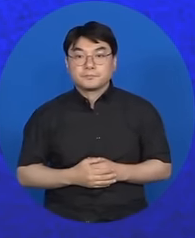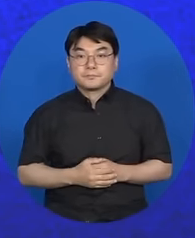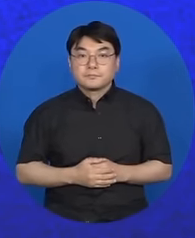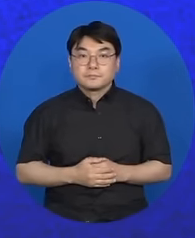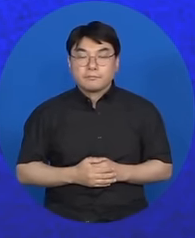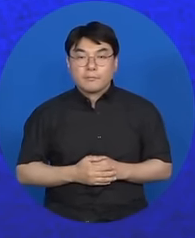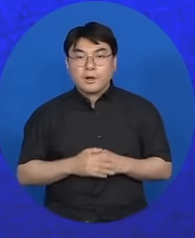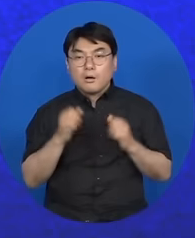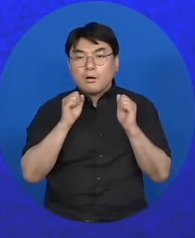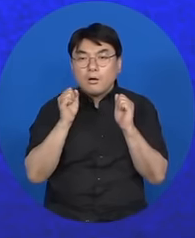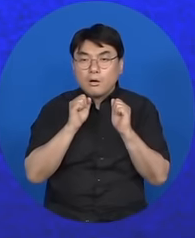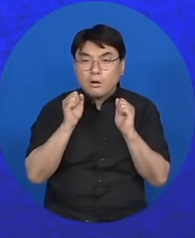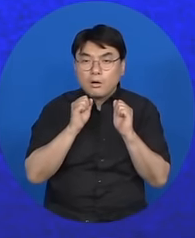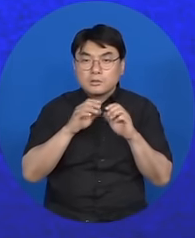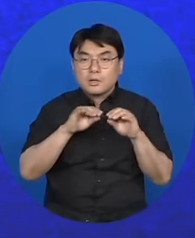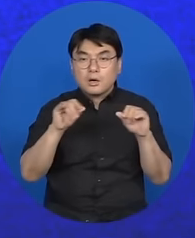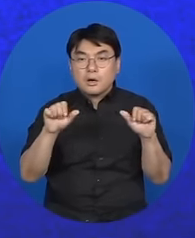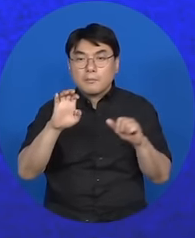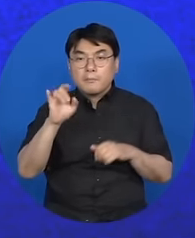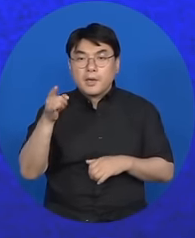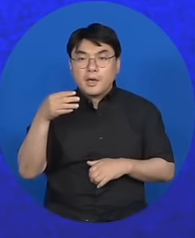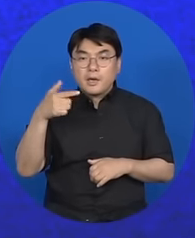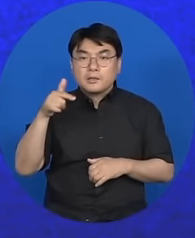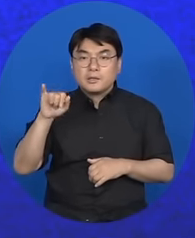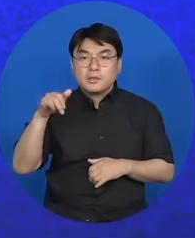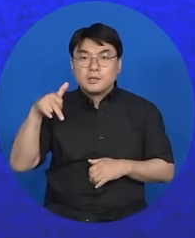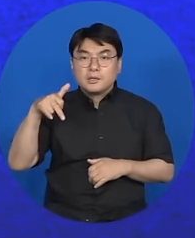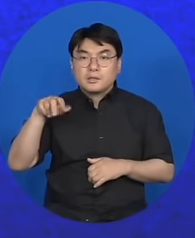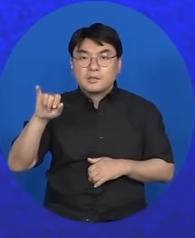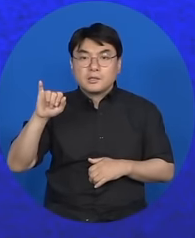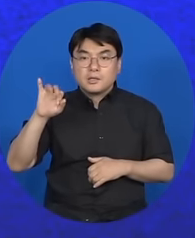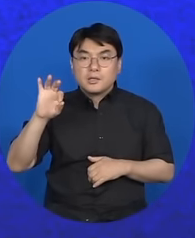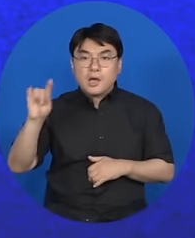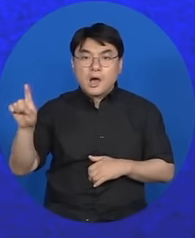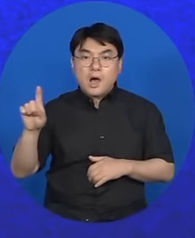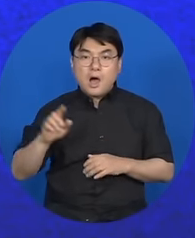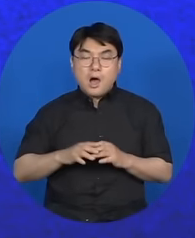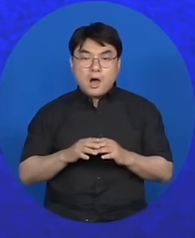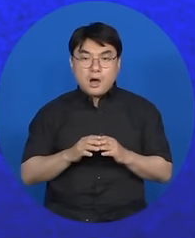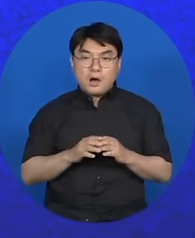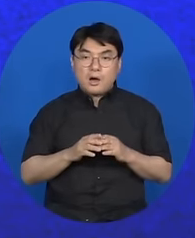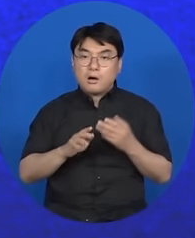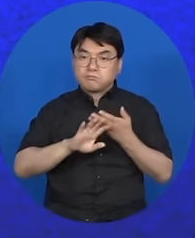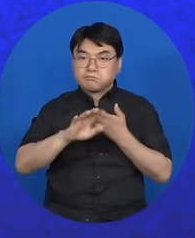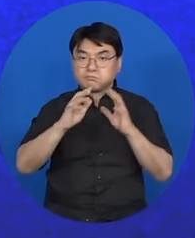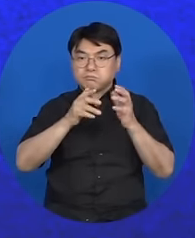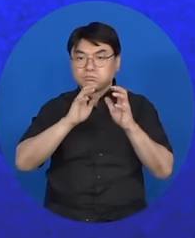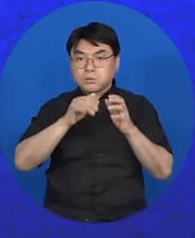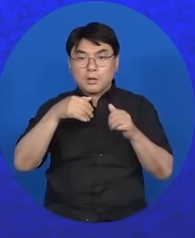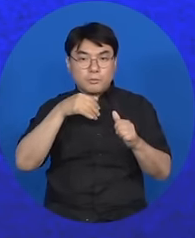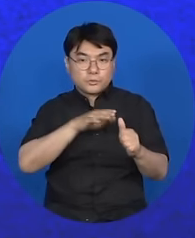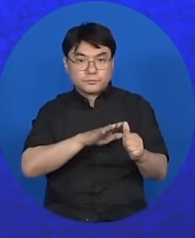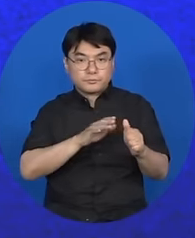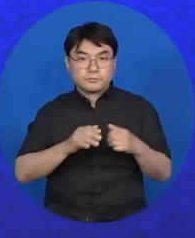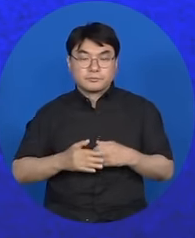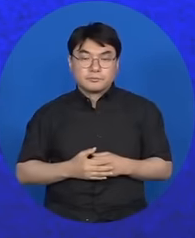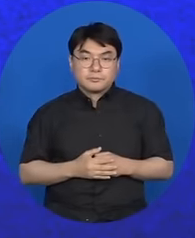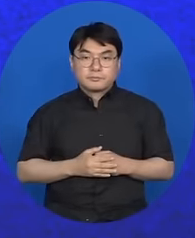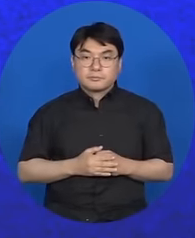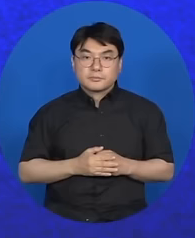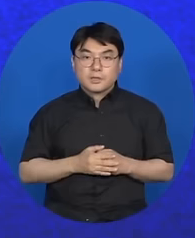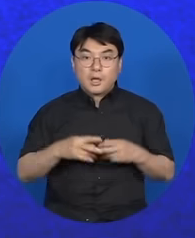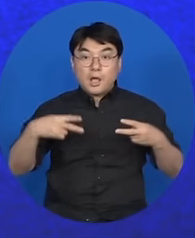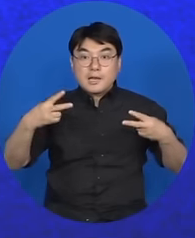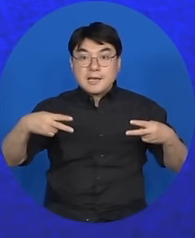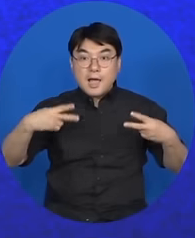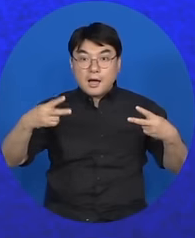북부 지방, 그것도 페니키아라고 하는 베닉이라고 하는 이방 지역입니다. 거기 가라고 명령을 하세요. 그래서 이 엘리야가 어떻게